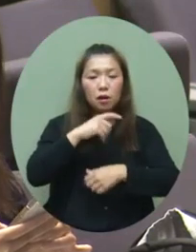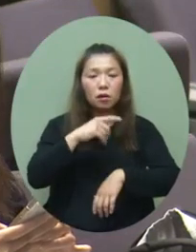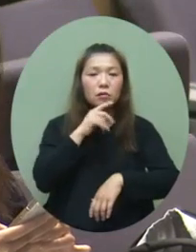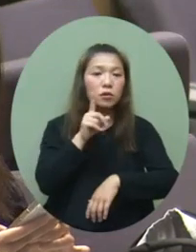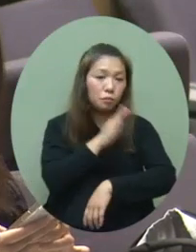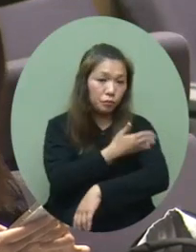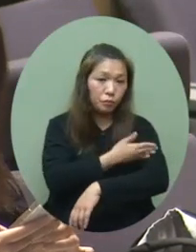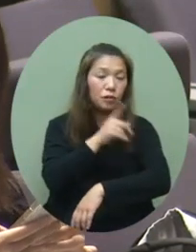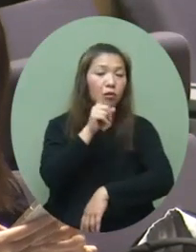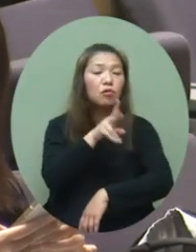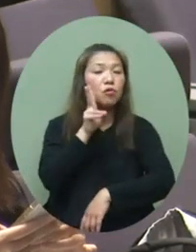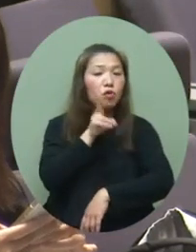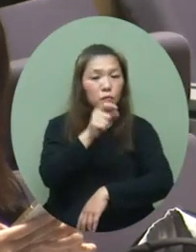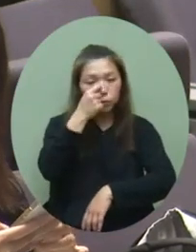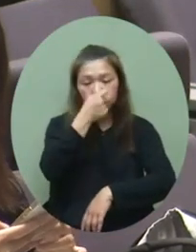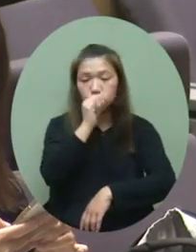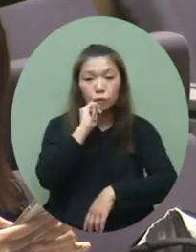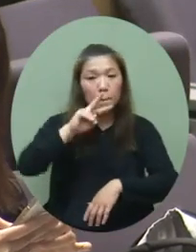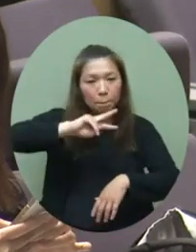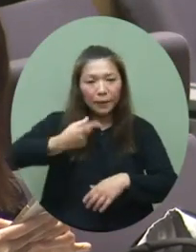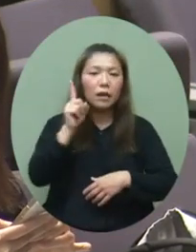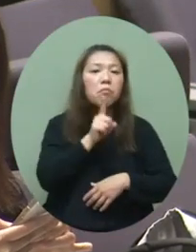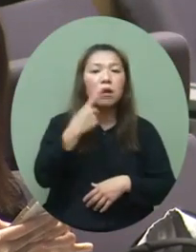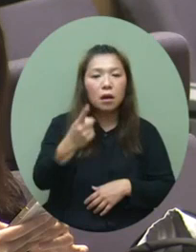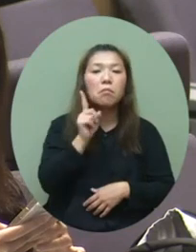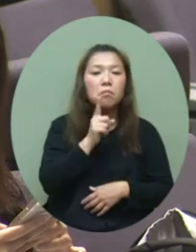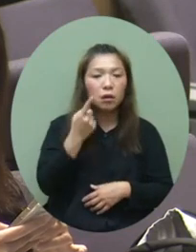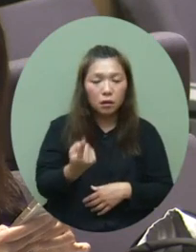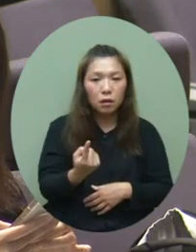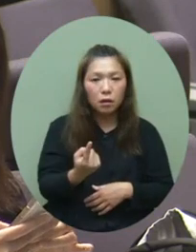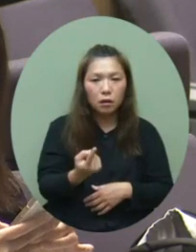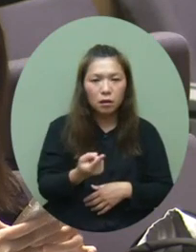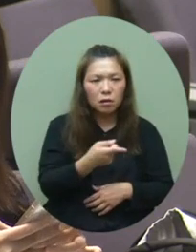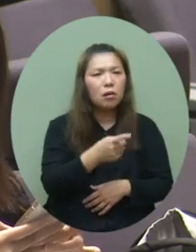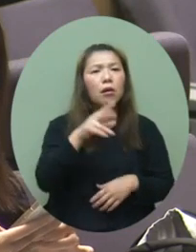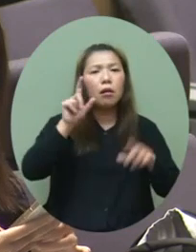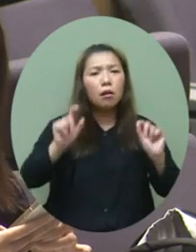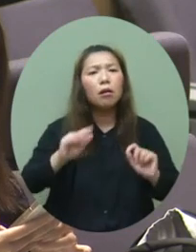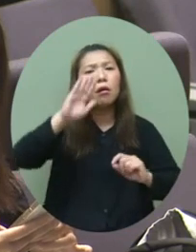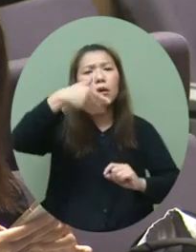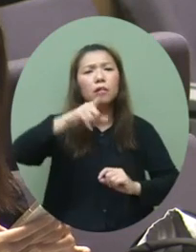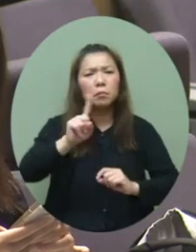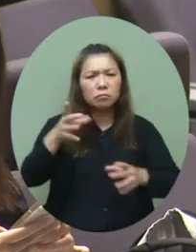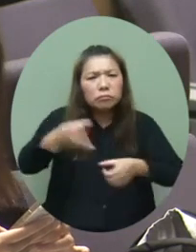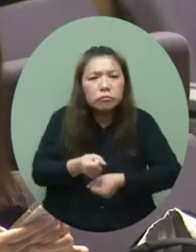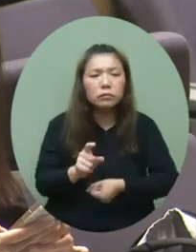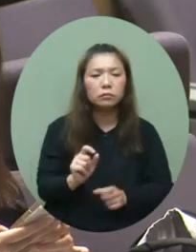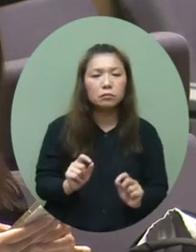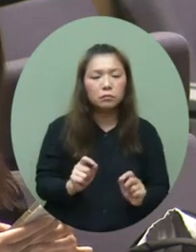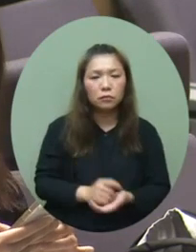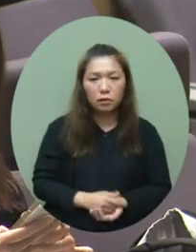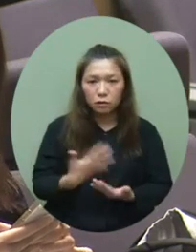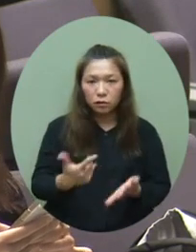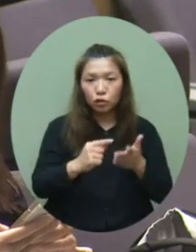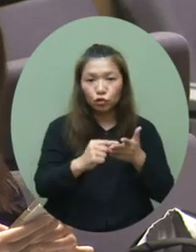拜做一次這個核酸檢測到每個禮拜做一次啦。想問一下，其實係基於咩因素去決定去收緊啦？另外其實依